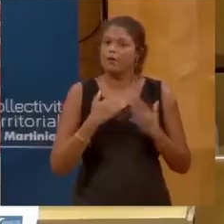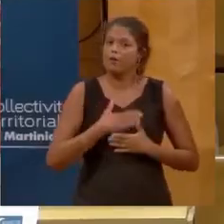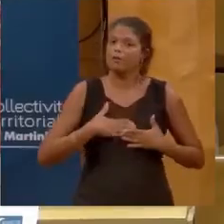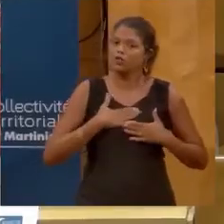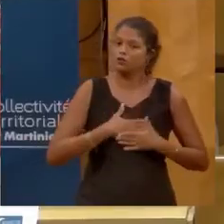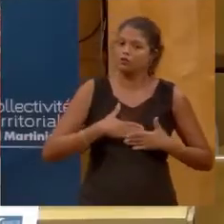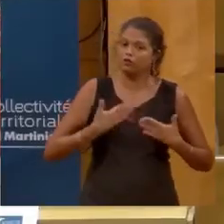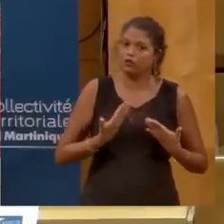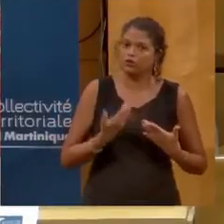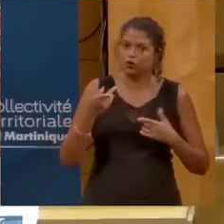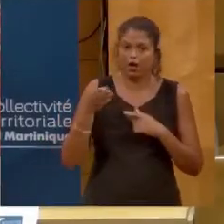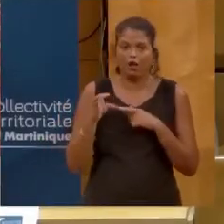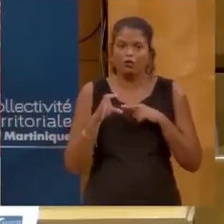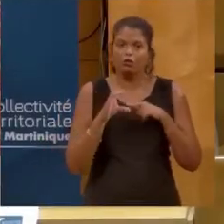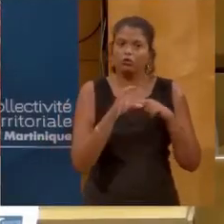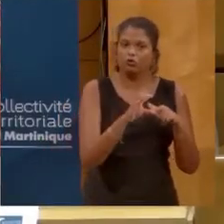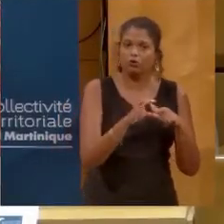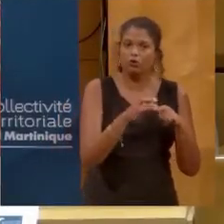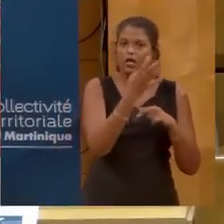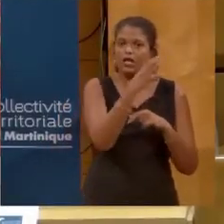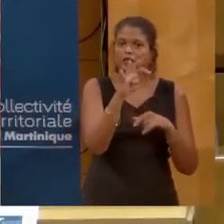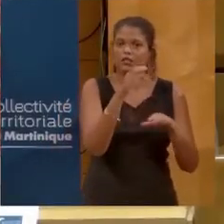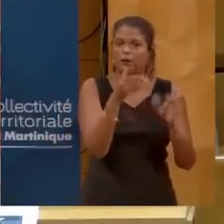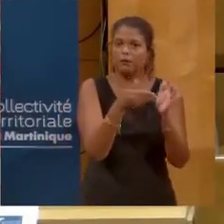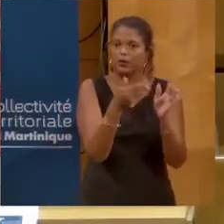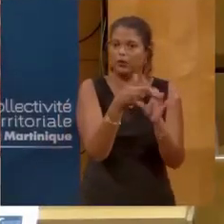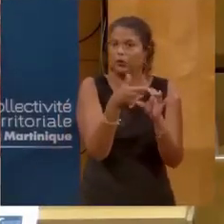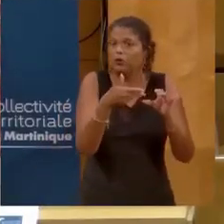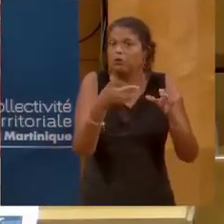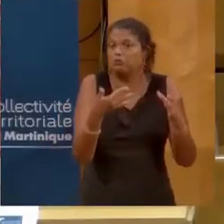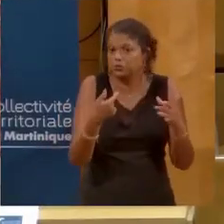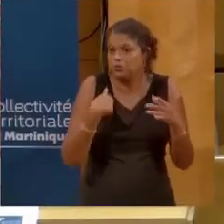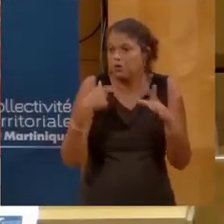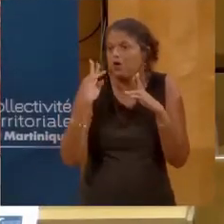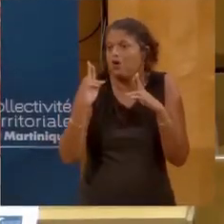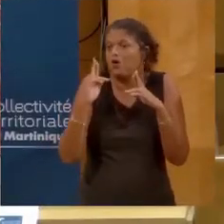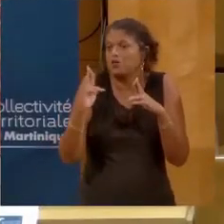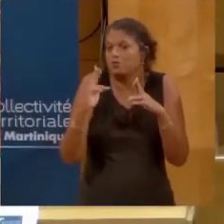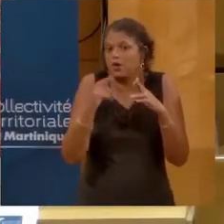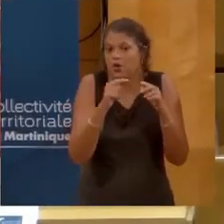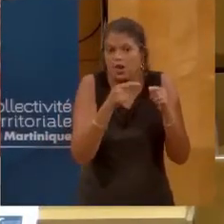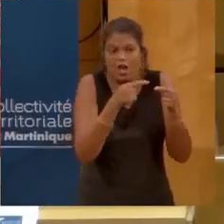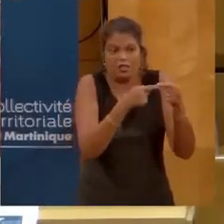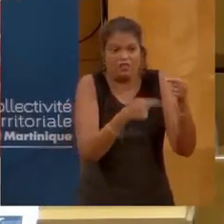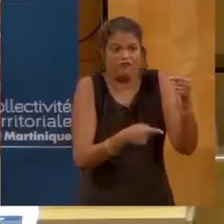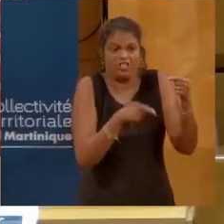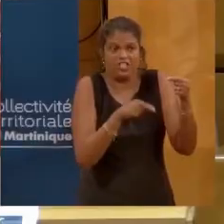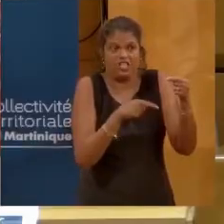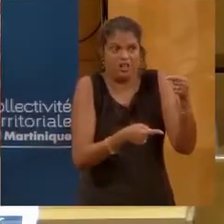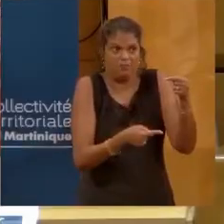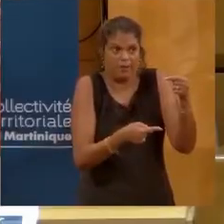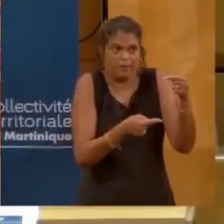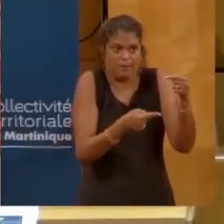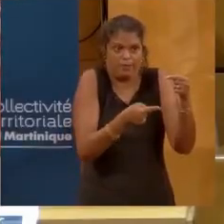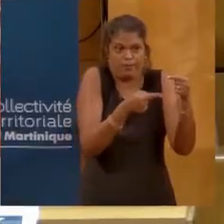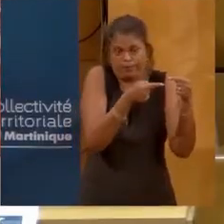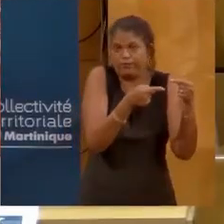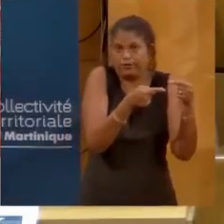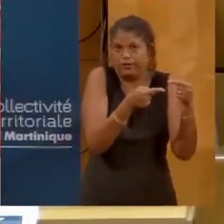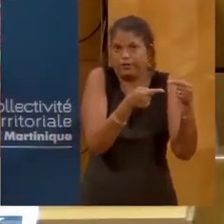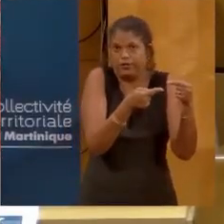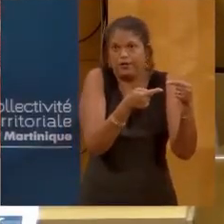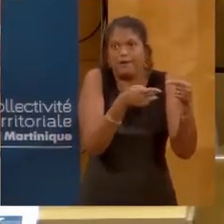sera donnée au budget supplémentaire de 400 000 euros. J'espère que ça va pouvoir couvrir le déficit, mais le déficit est avéré